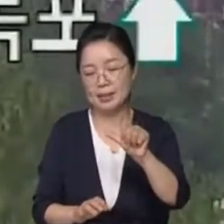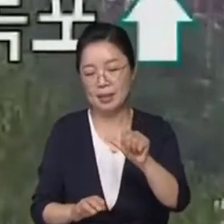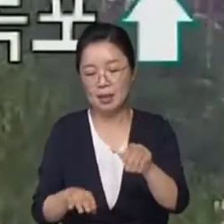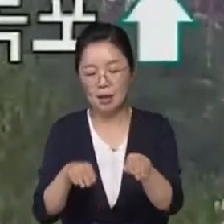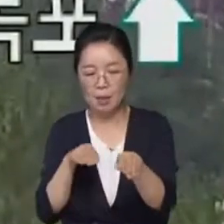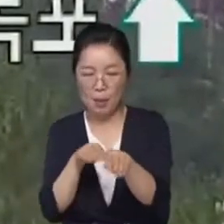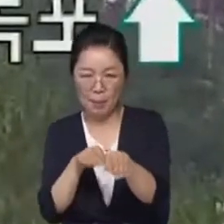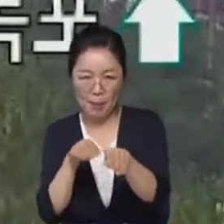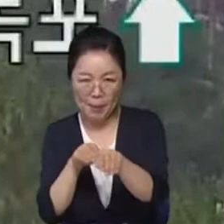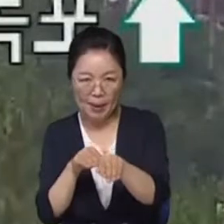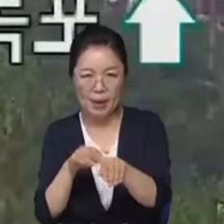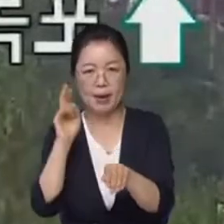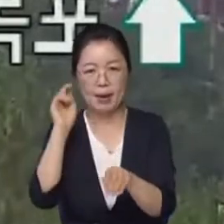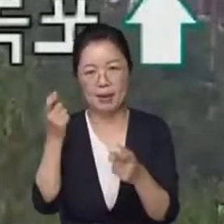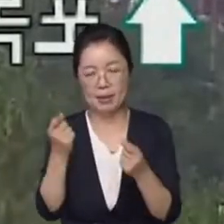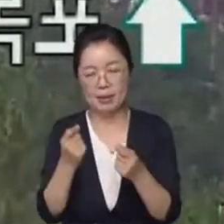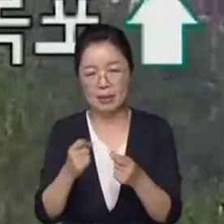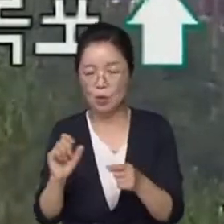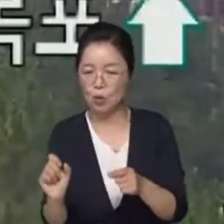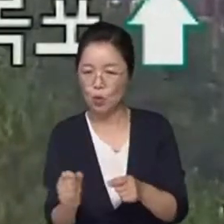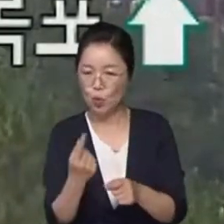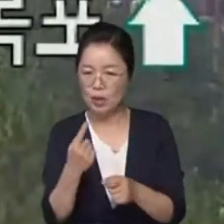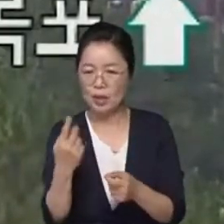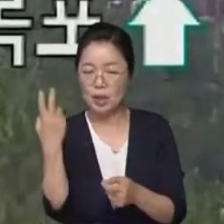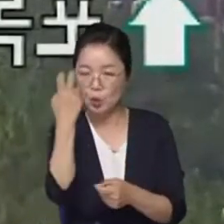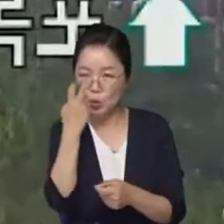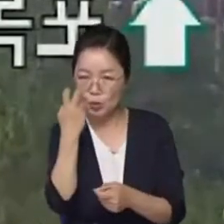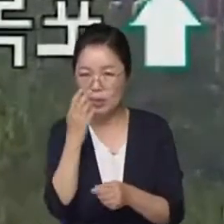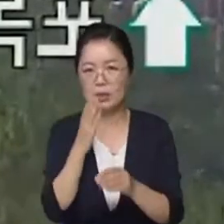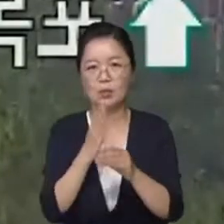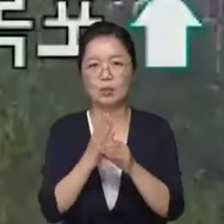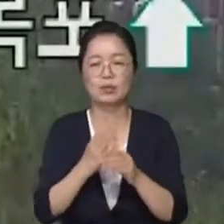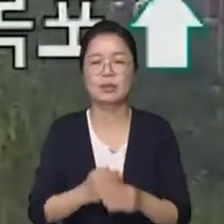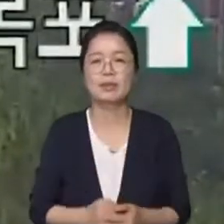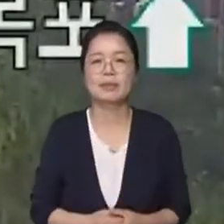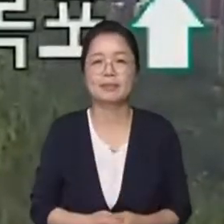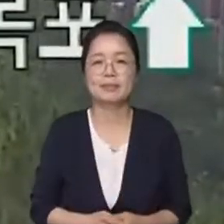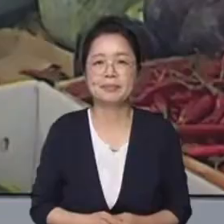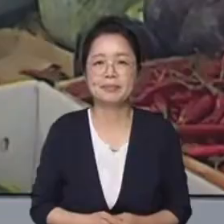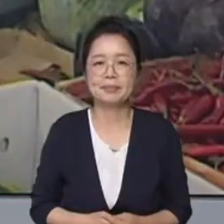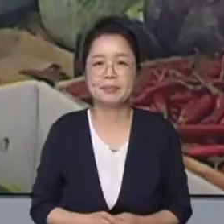잇따라 추돌한 걸로 보고 정확한 사고 경위를 조사하고 있습니다.